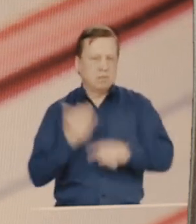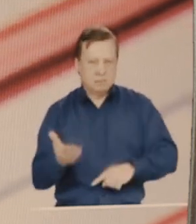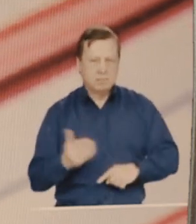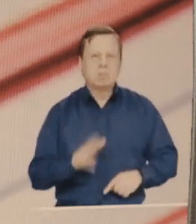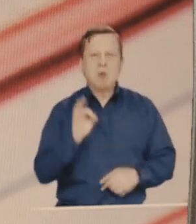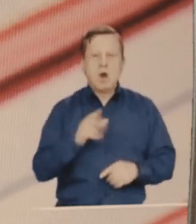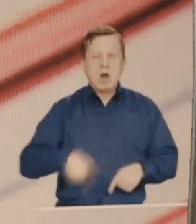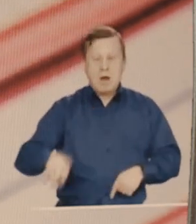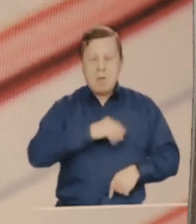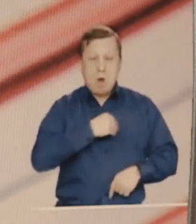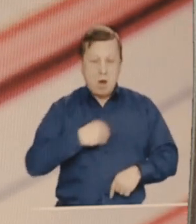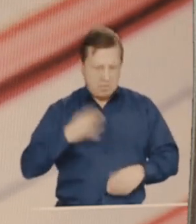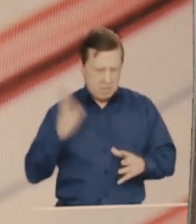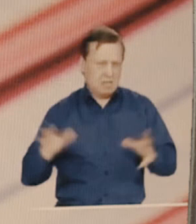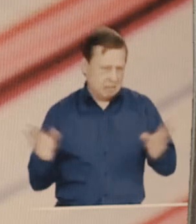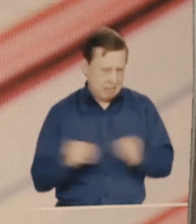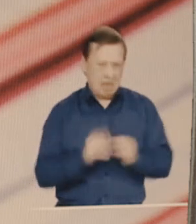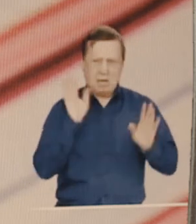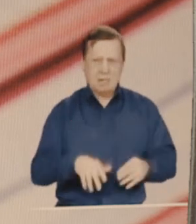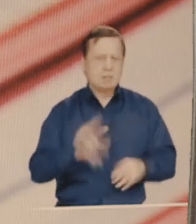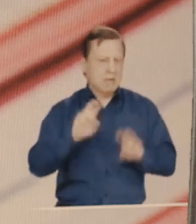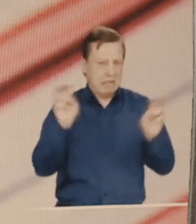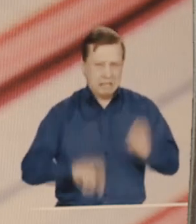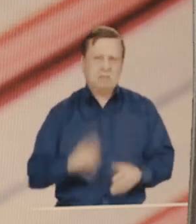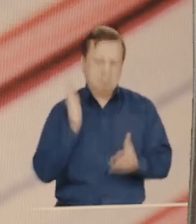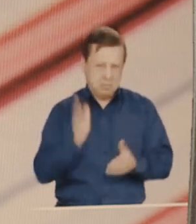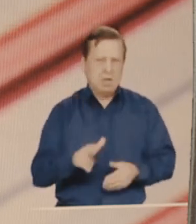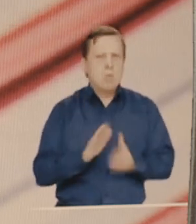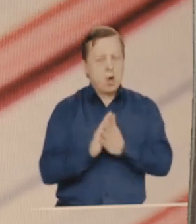my Polacy razem damy radę. Poradzimy sobie z kryzysem. Proszę Państwa o wsparcie. Przyszłość przed nami.